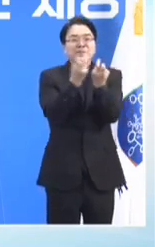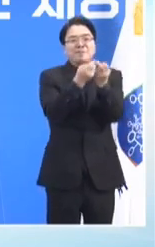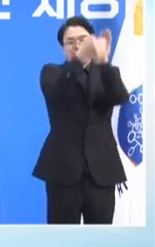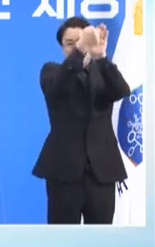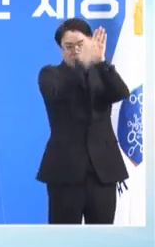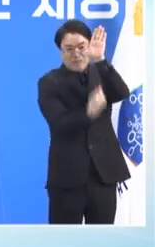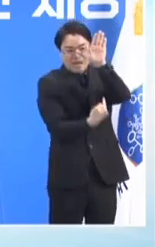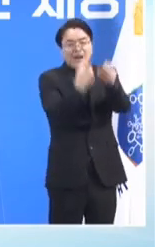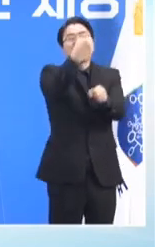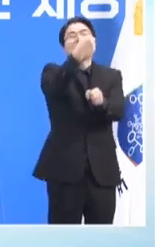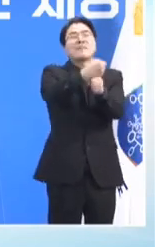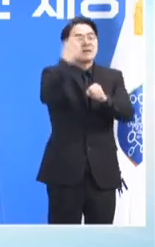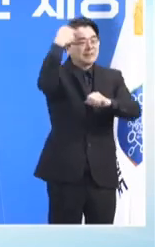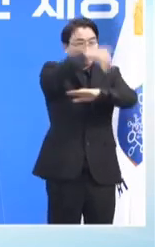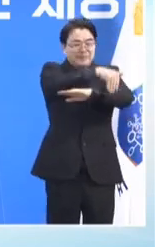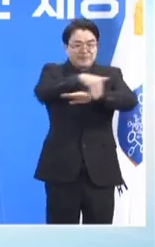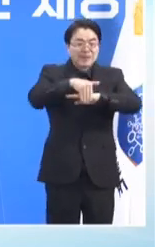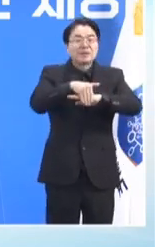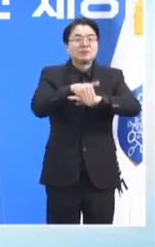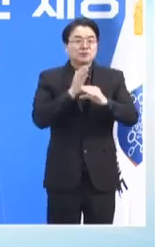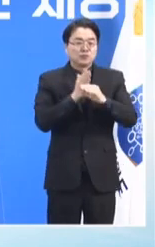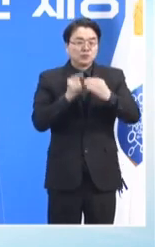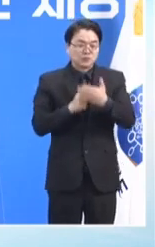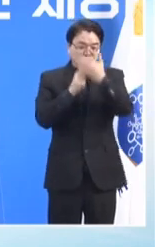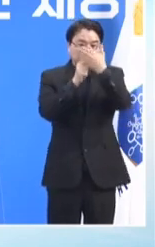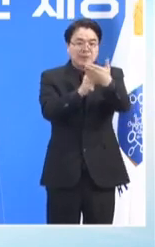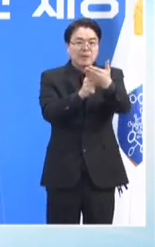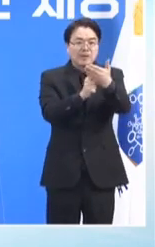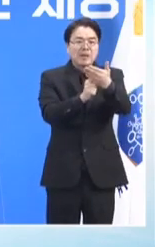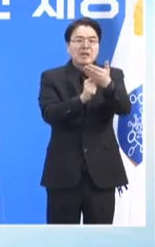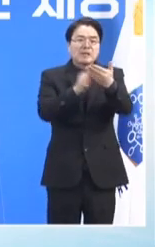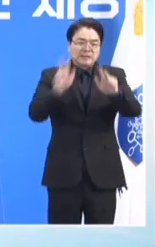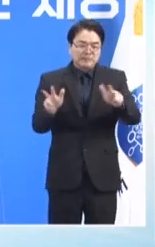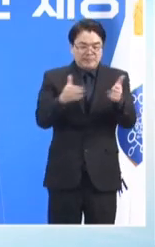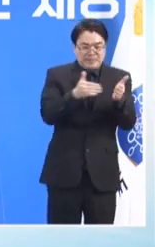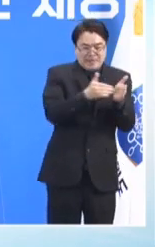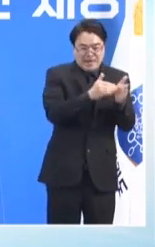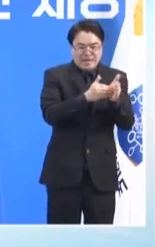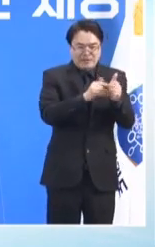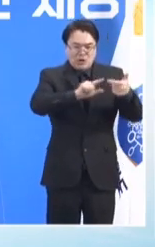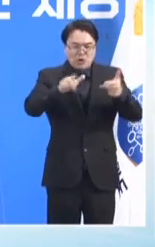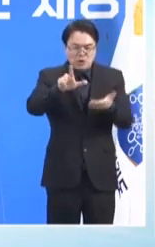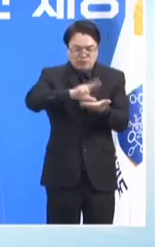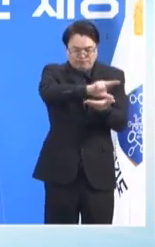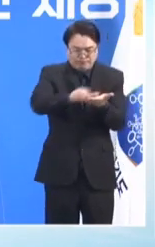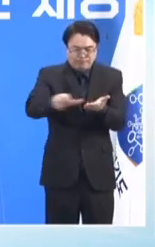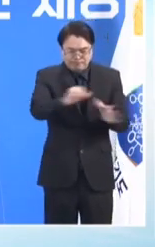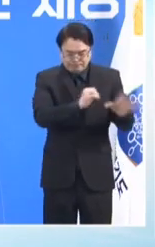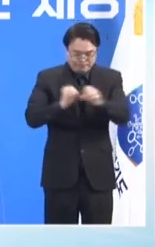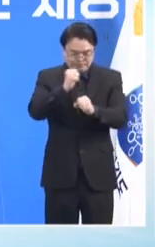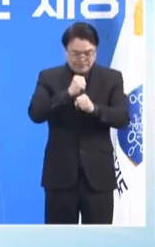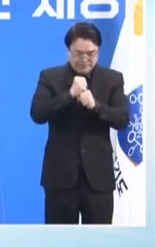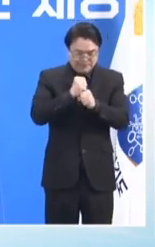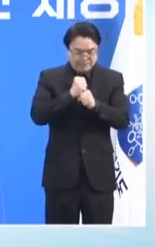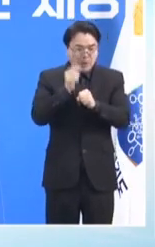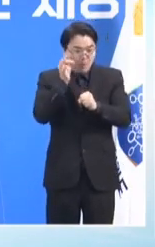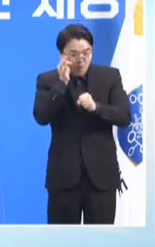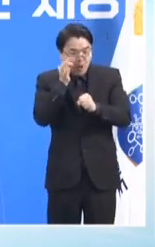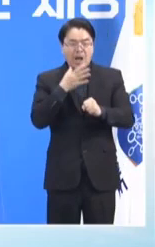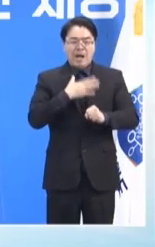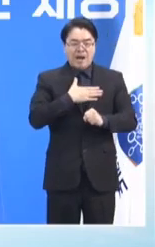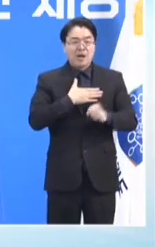분류로는 네이처링 기반의 기존 조류 충돌 사례를 토대로 시군 대상 공모를 통해 약 6억 원의 예산을 투입 두